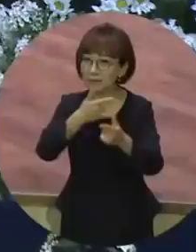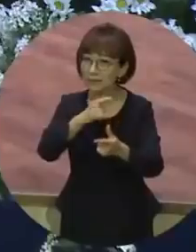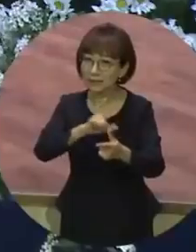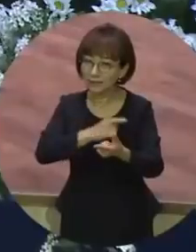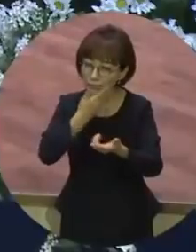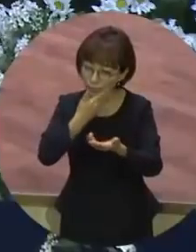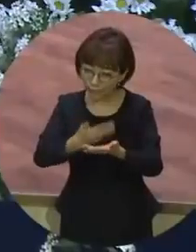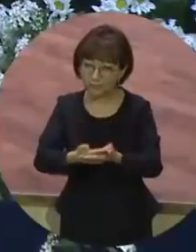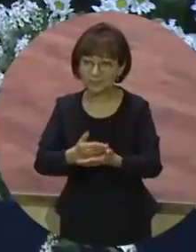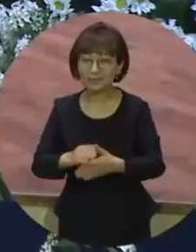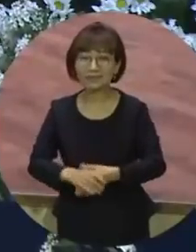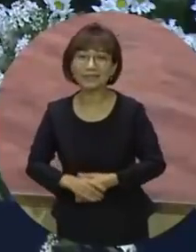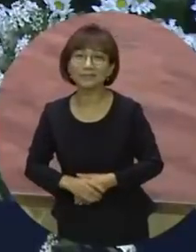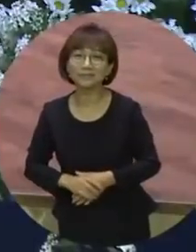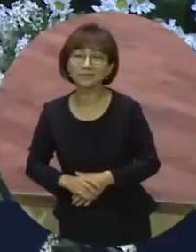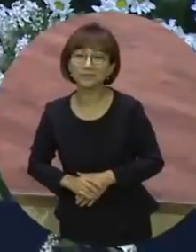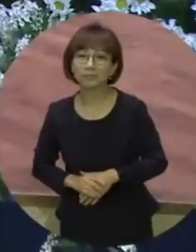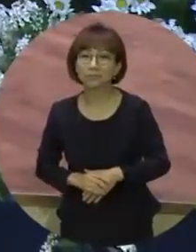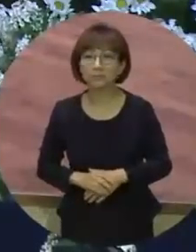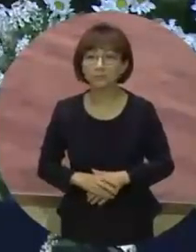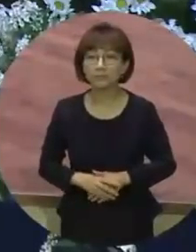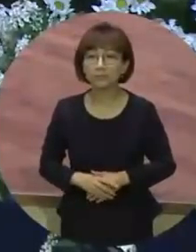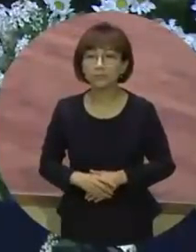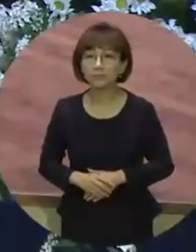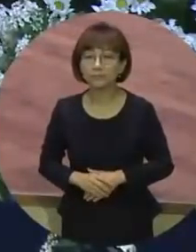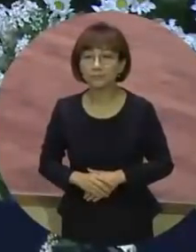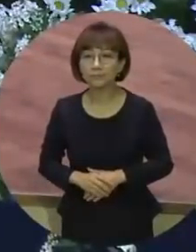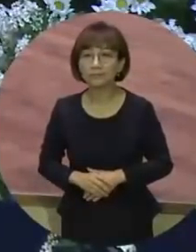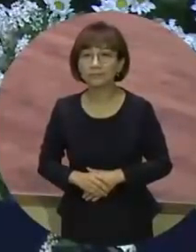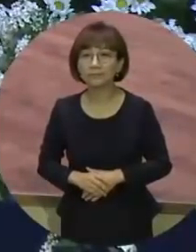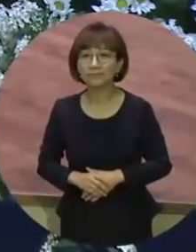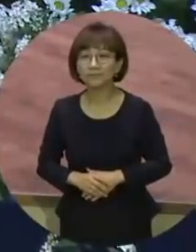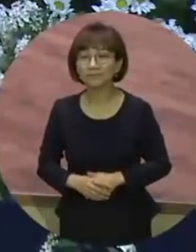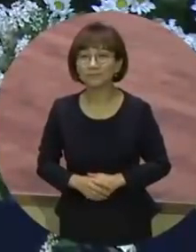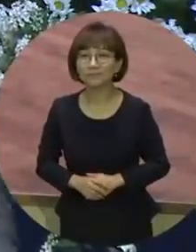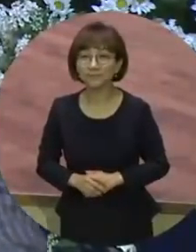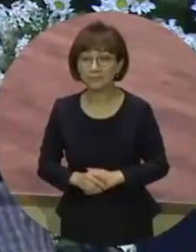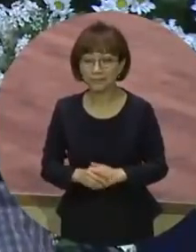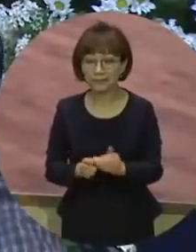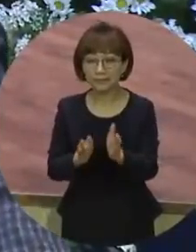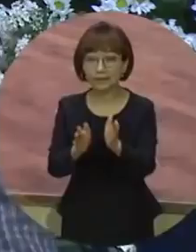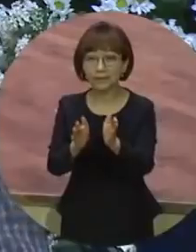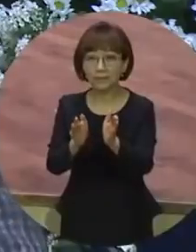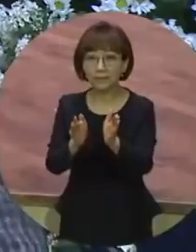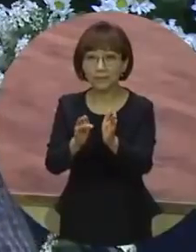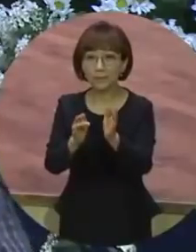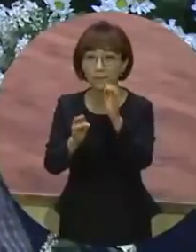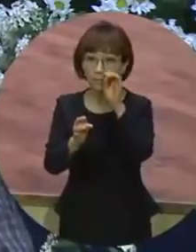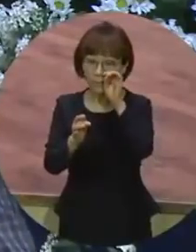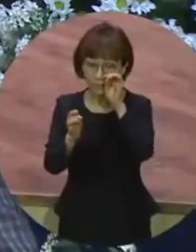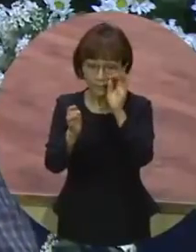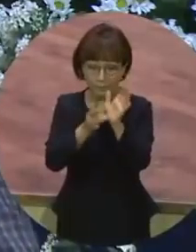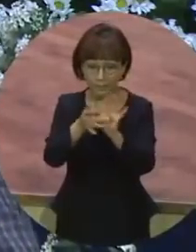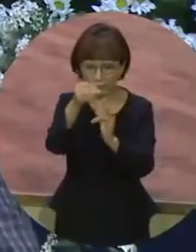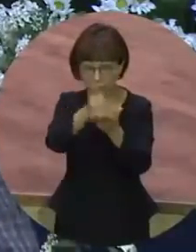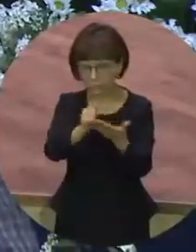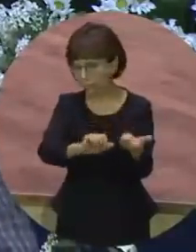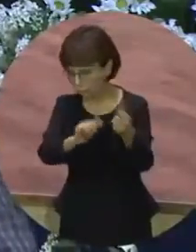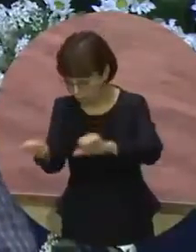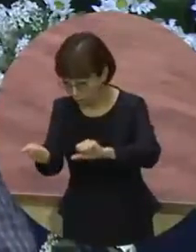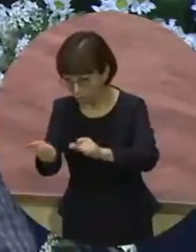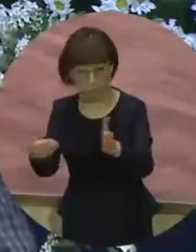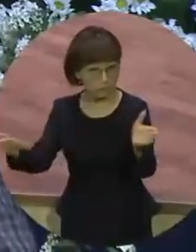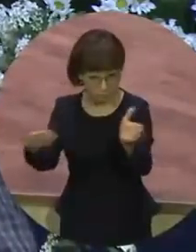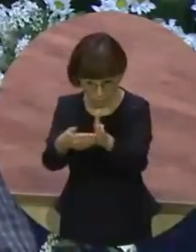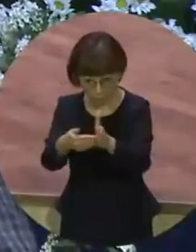영어 문화권에서는 굿 프라이데이 그 이유가 뭐냐? 예수님의 죽음은 끝이 아니다. 오늘